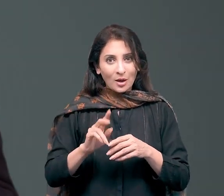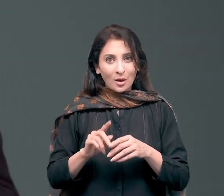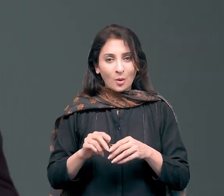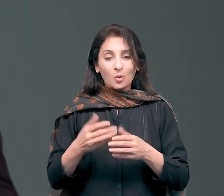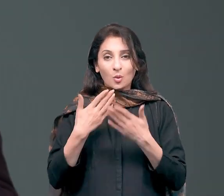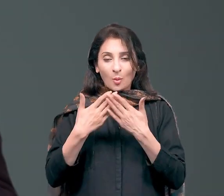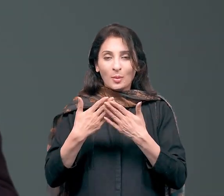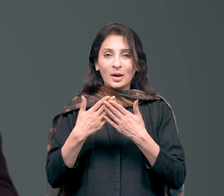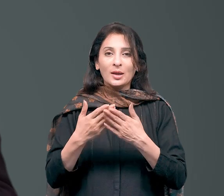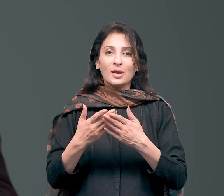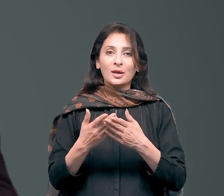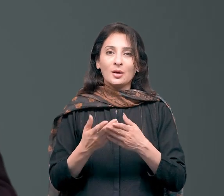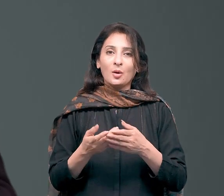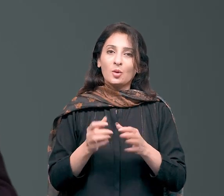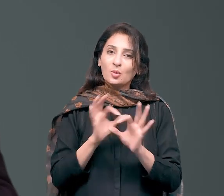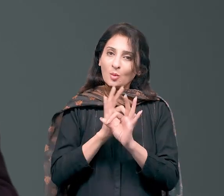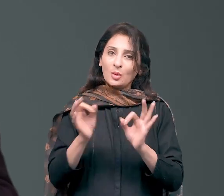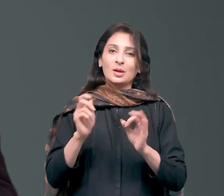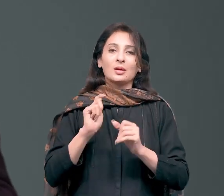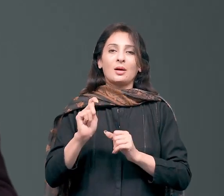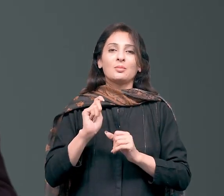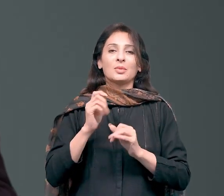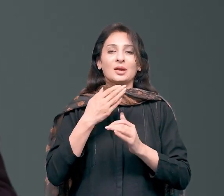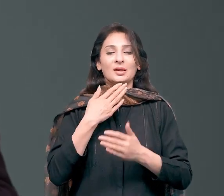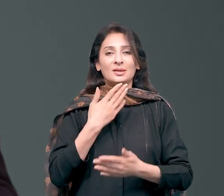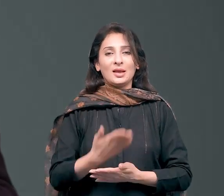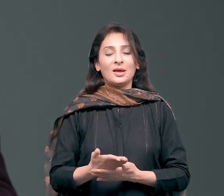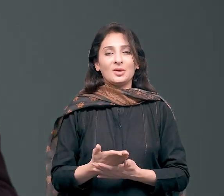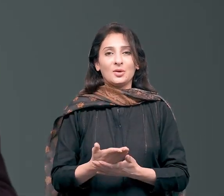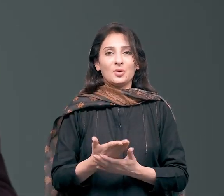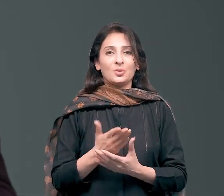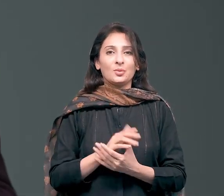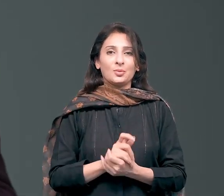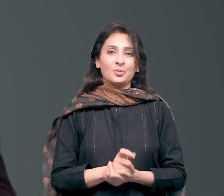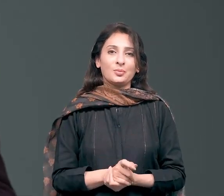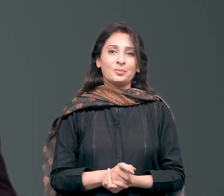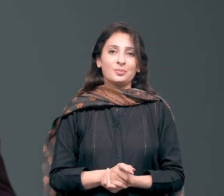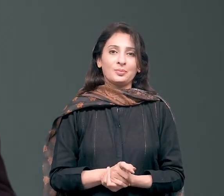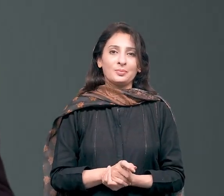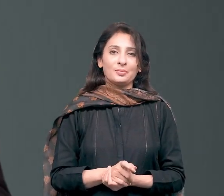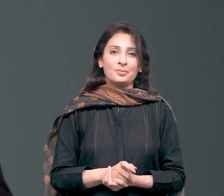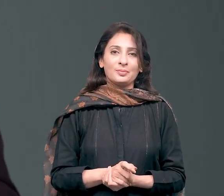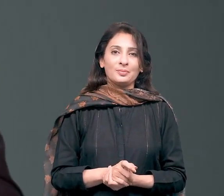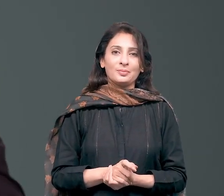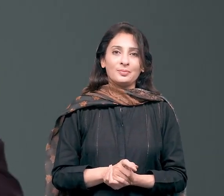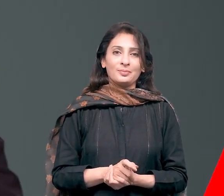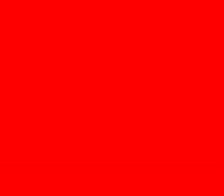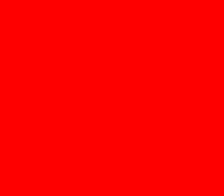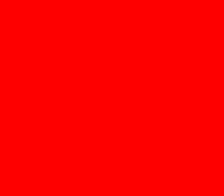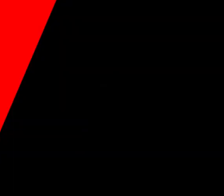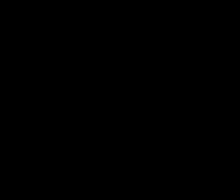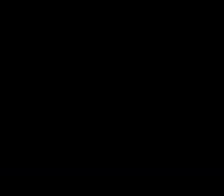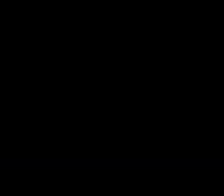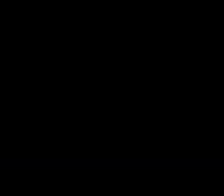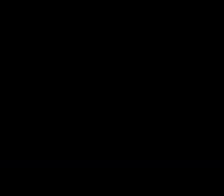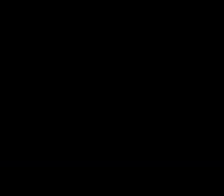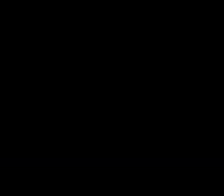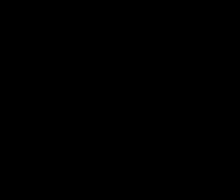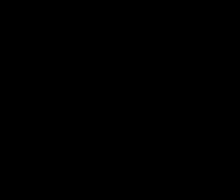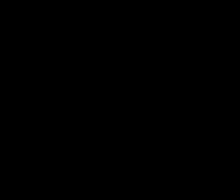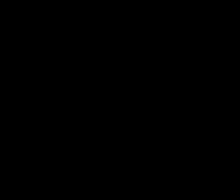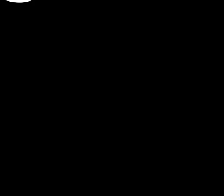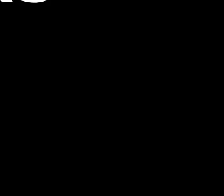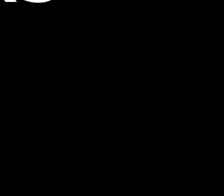کے سینگس کو انہیں پڑھیں اور پھر ہم ان پر عمل کریں. تھینک یو ویری مچ.